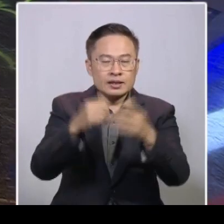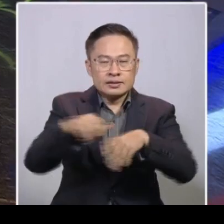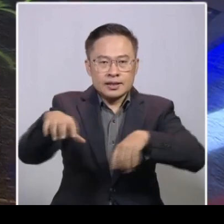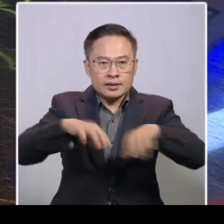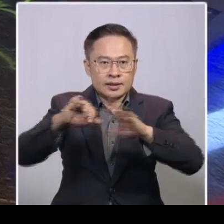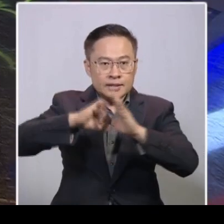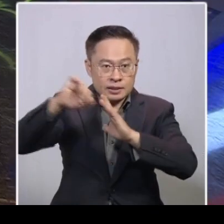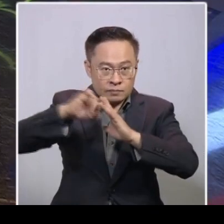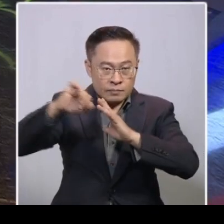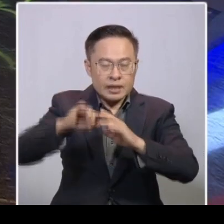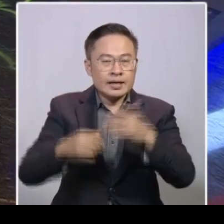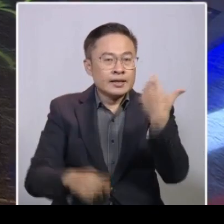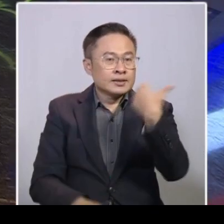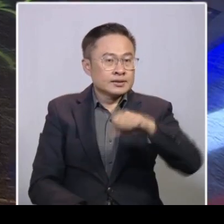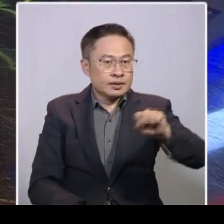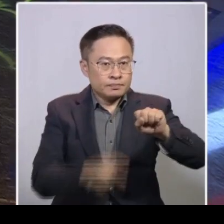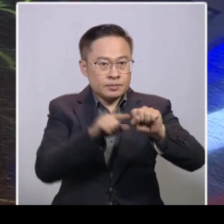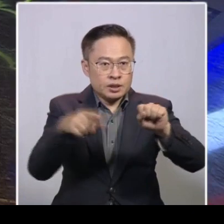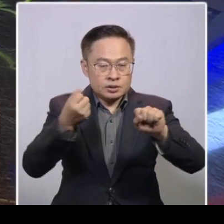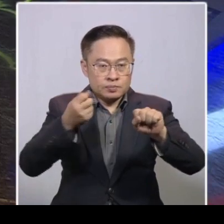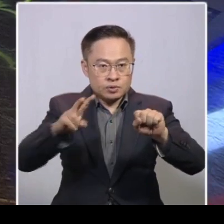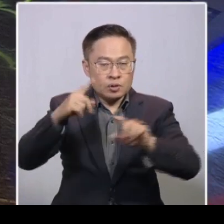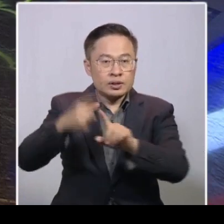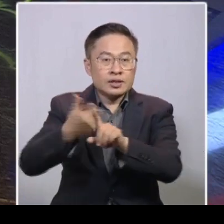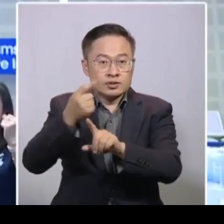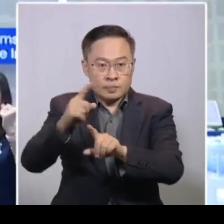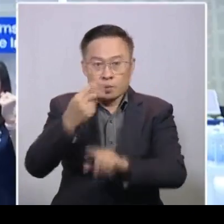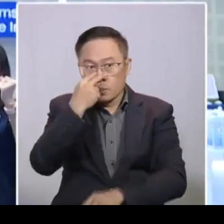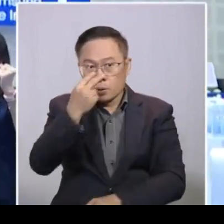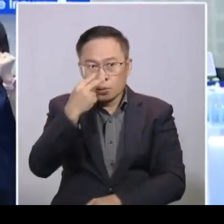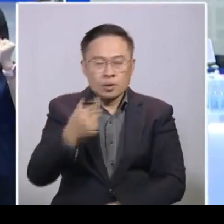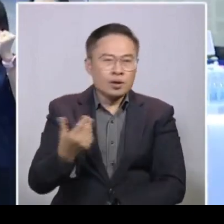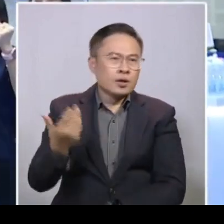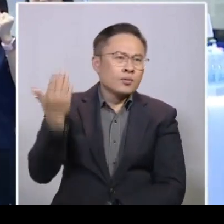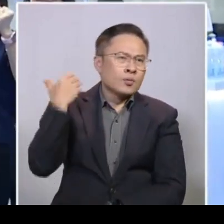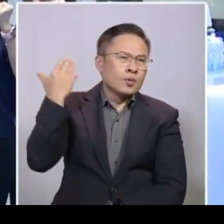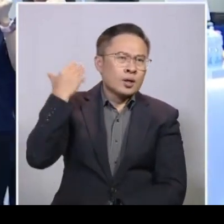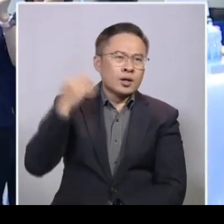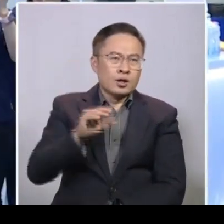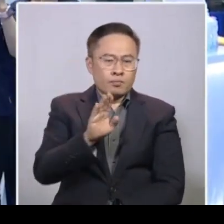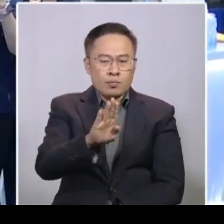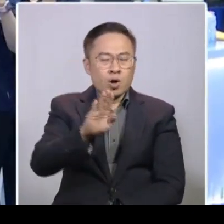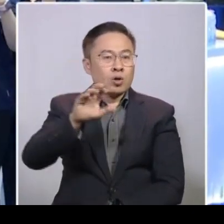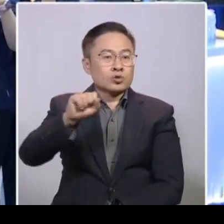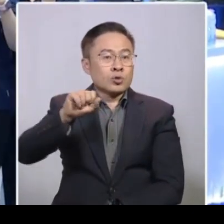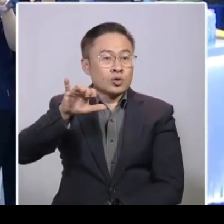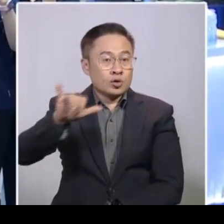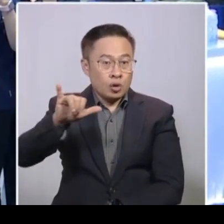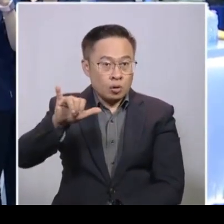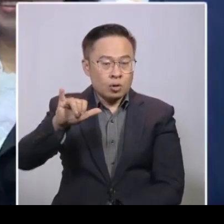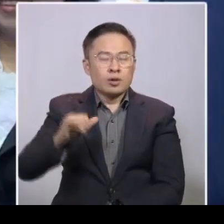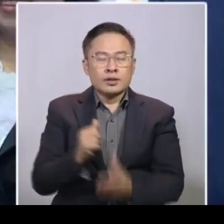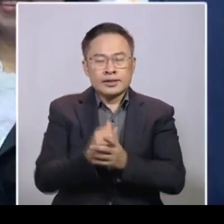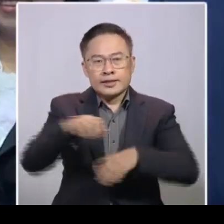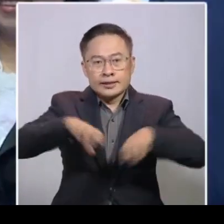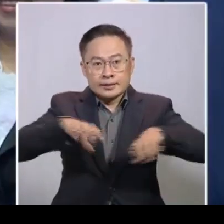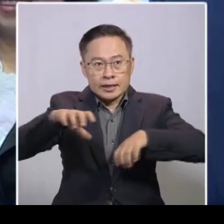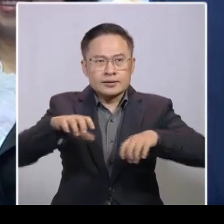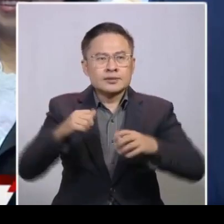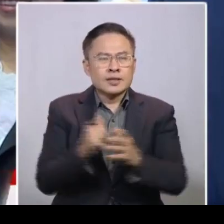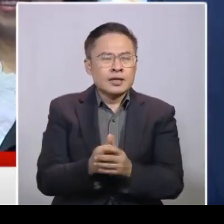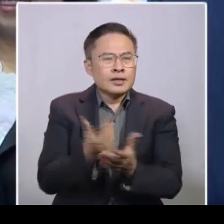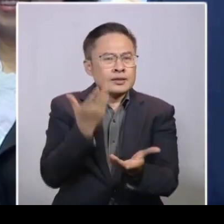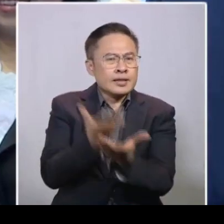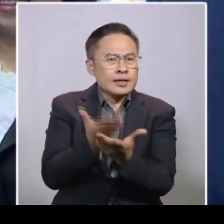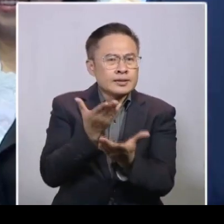10-12พฤศจิกายนนี้นะครับบรรษัทประกันสินเชื่ออุตสาหกรรมขนาดย่อมหรือว่าบสยร่วมออกบูทครับในงานมหกรรม